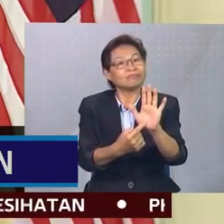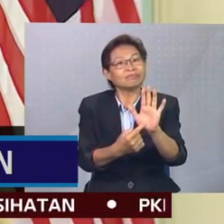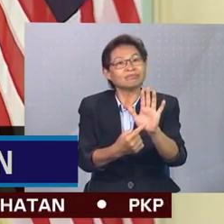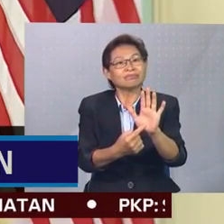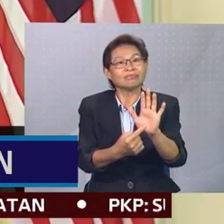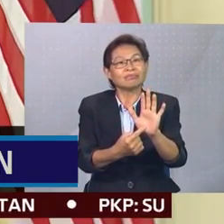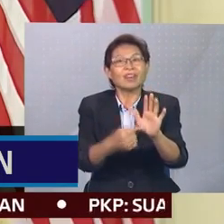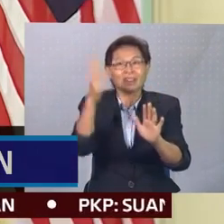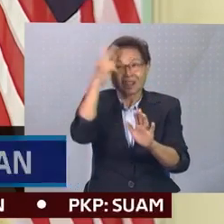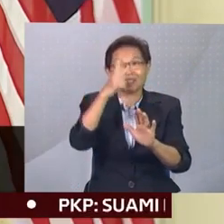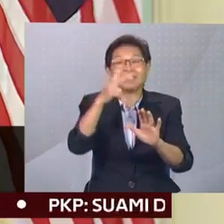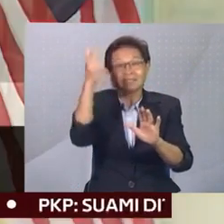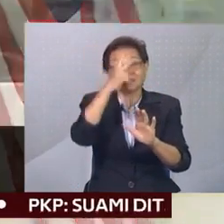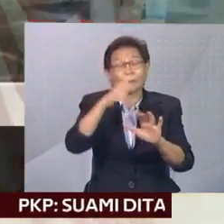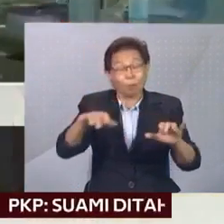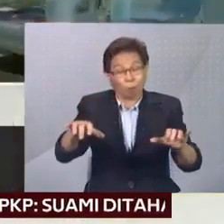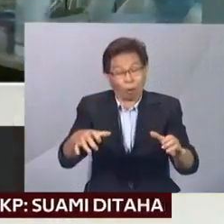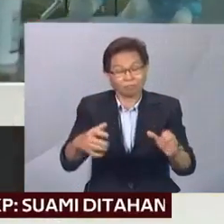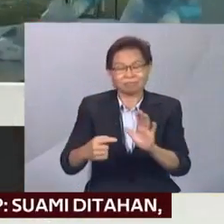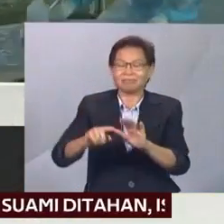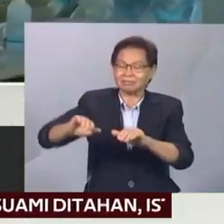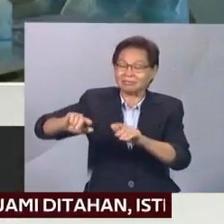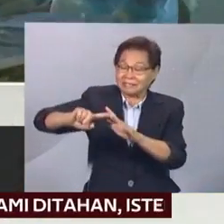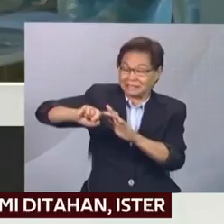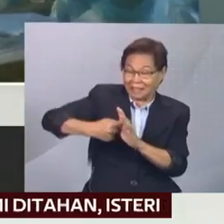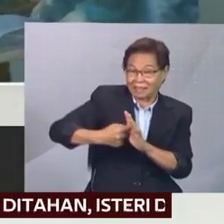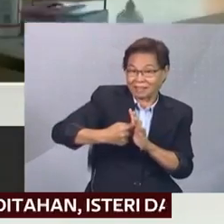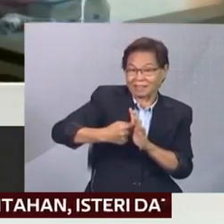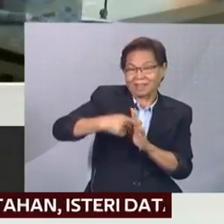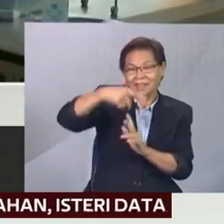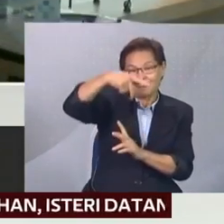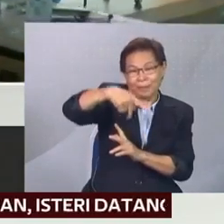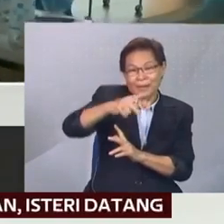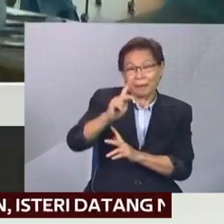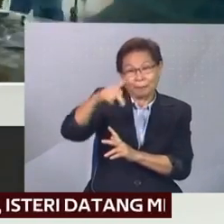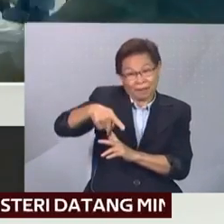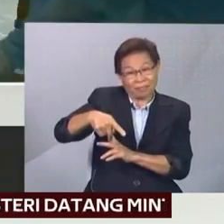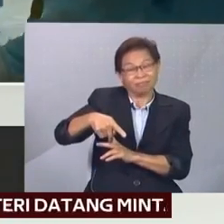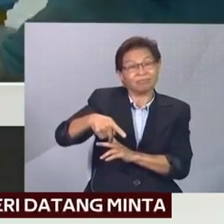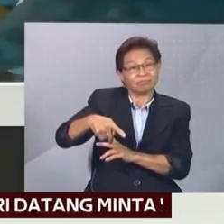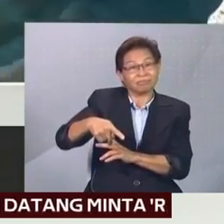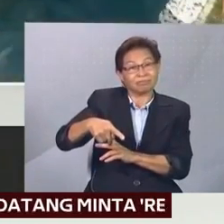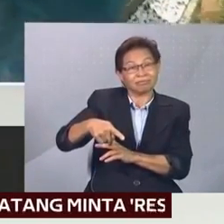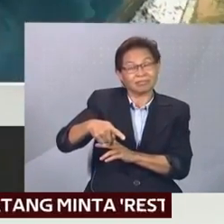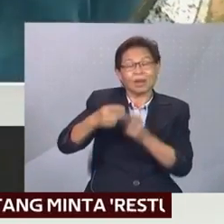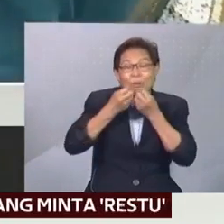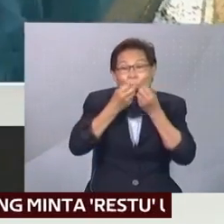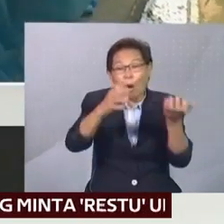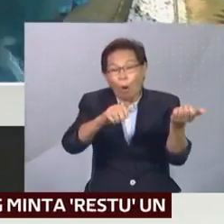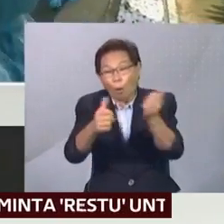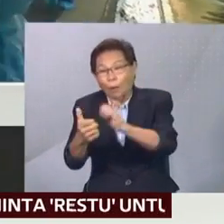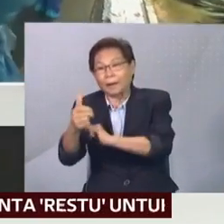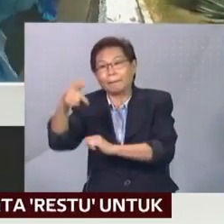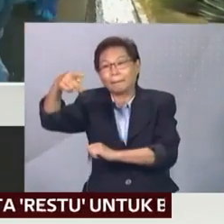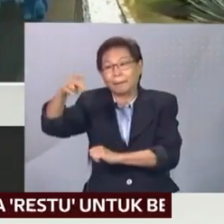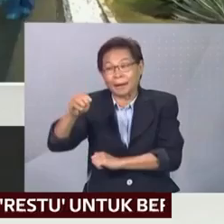tindakan kerajaan memperkenalkan skatan pergerakan melalui pipi yang diumumkan oleh ya